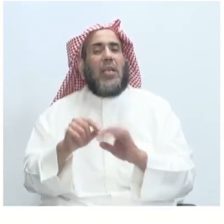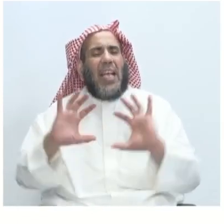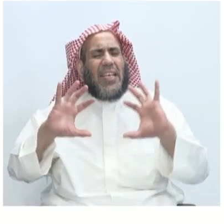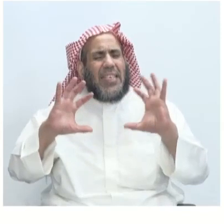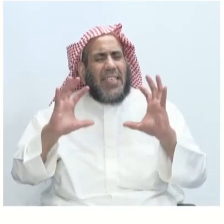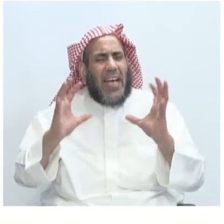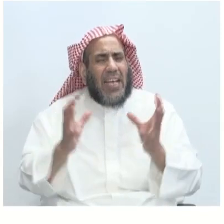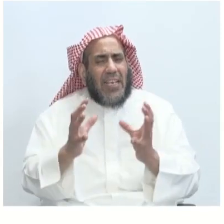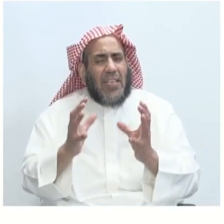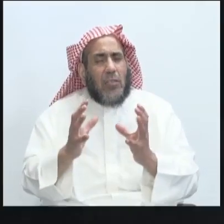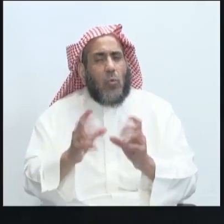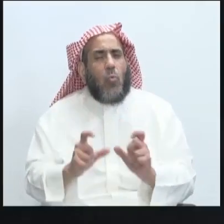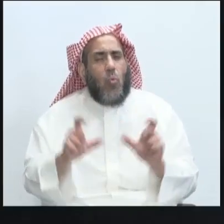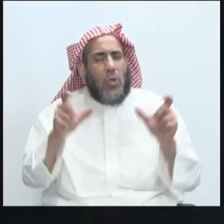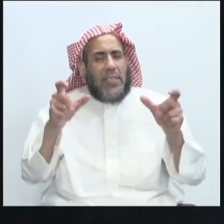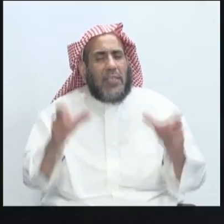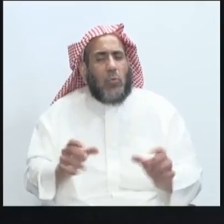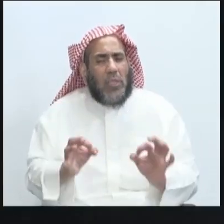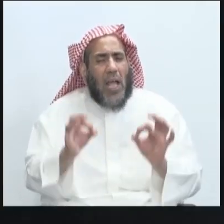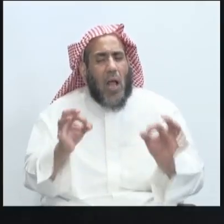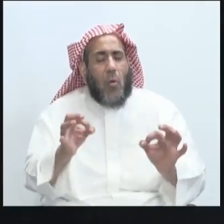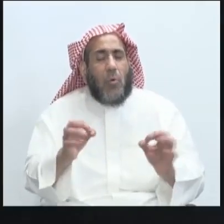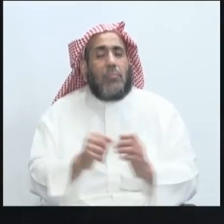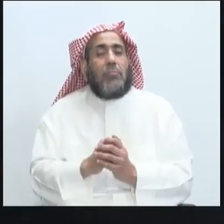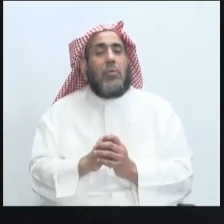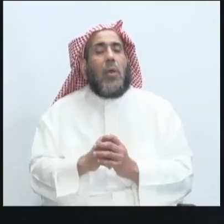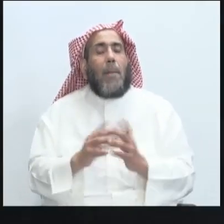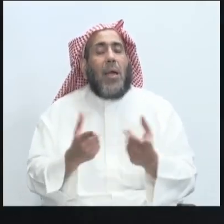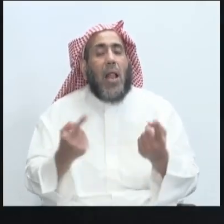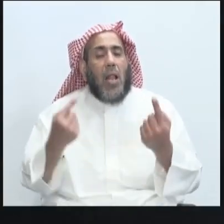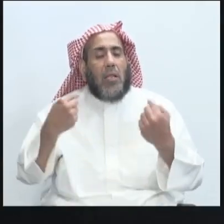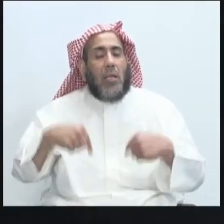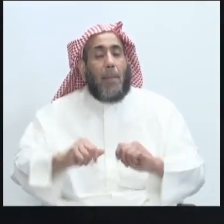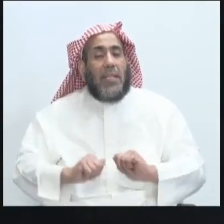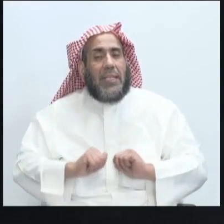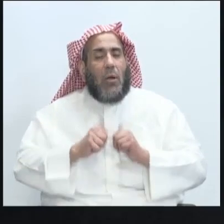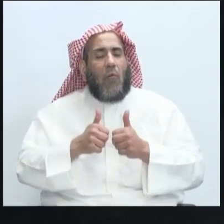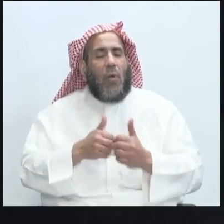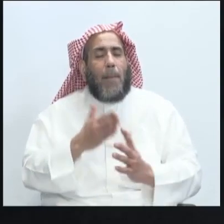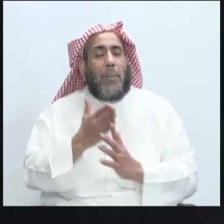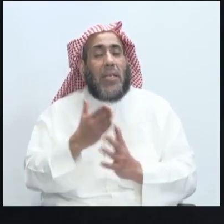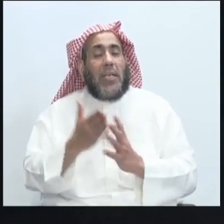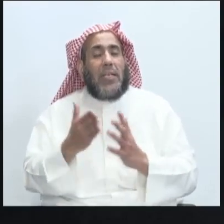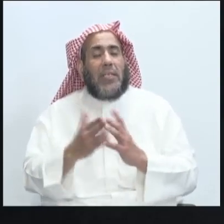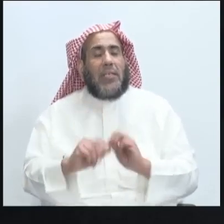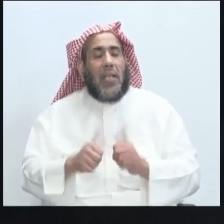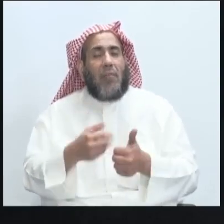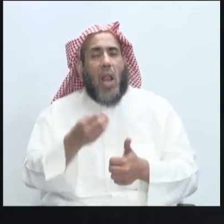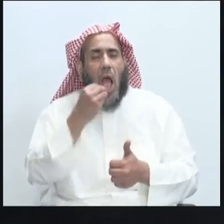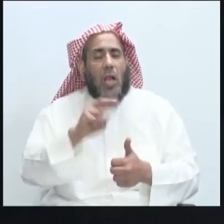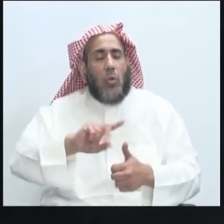اداره وسيطره عما او بما لدينا من دوافع من خلال دافع الاكل